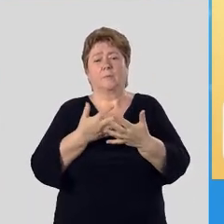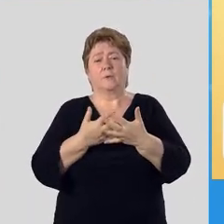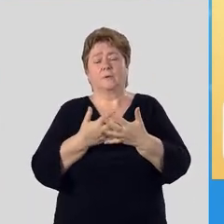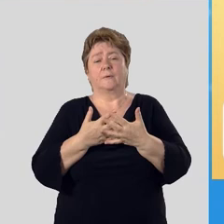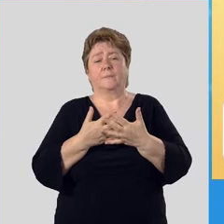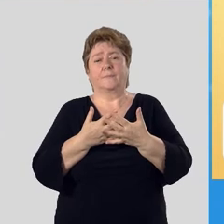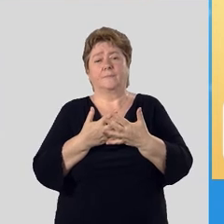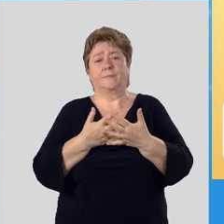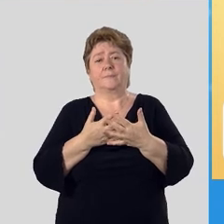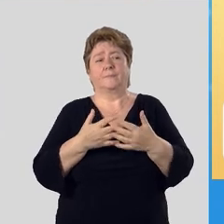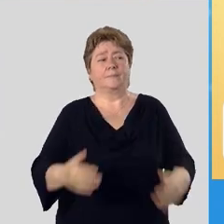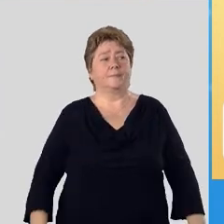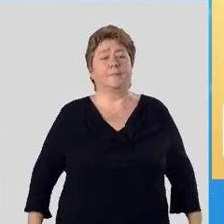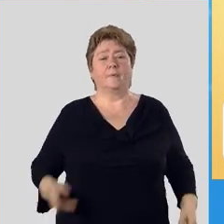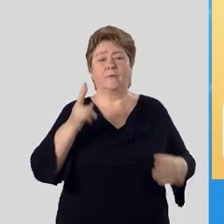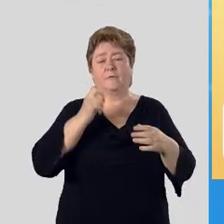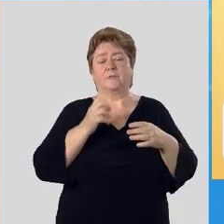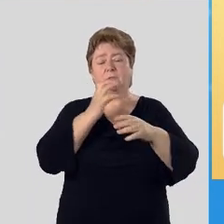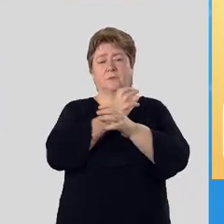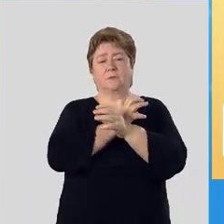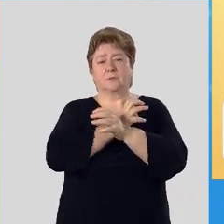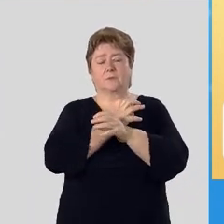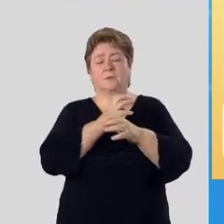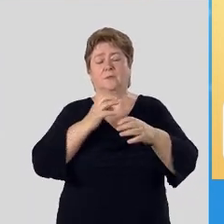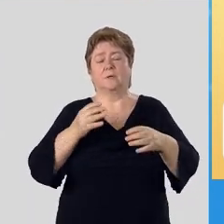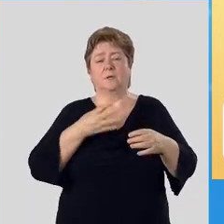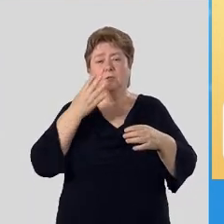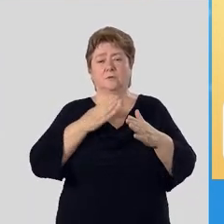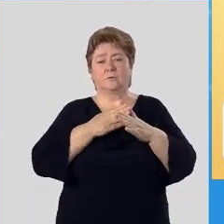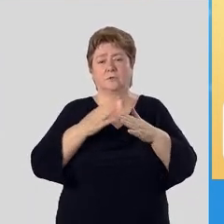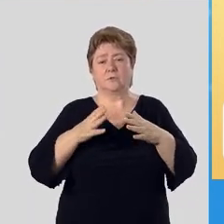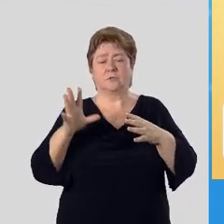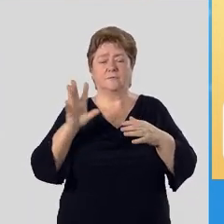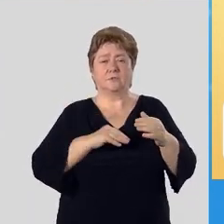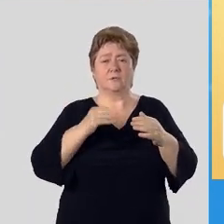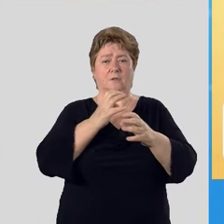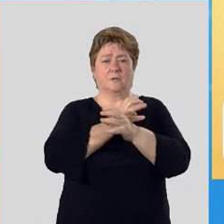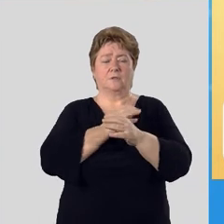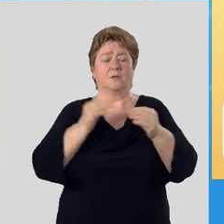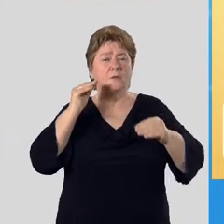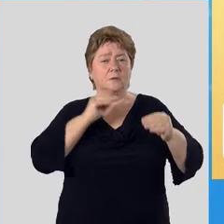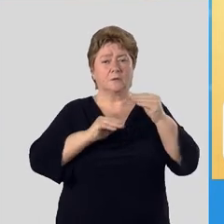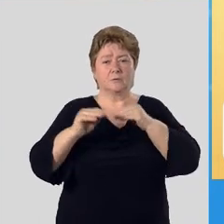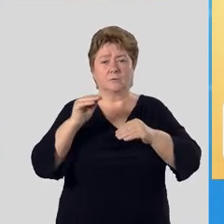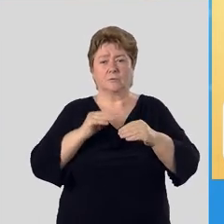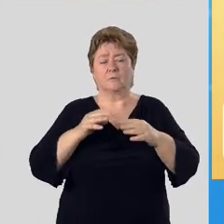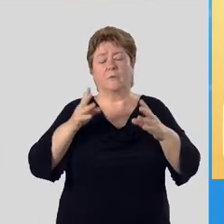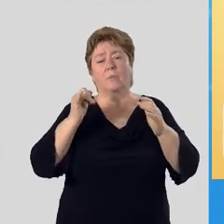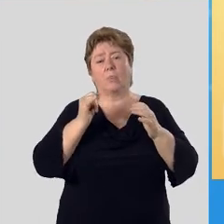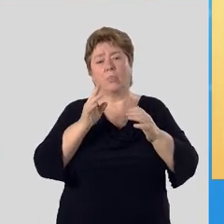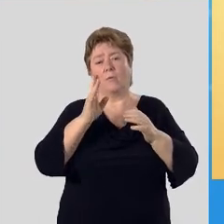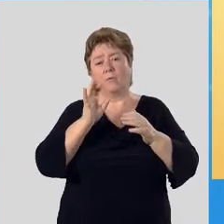примерно 200 костей, и четвертая часть всех костей сосредоточена в